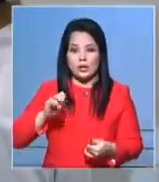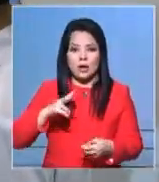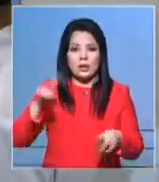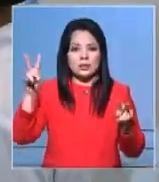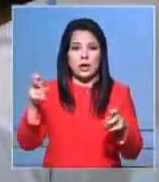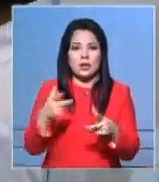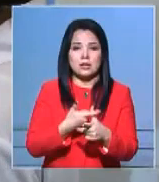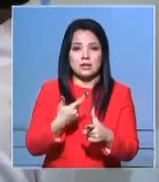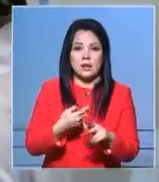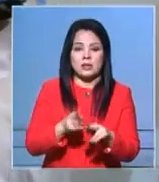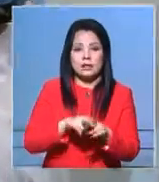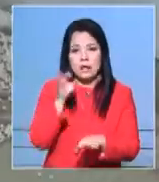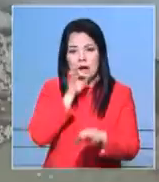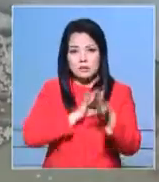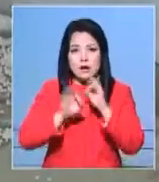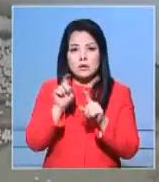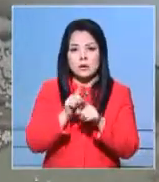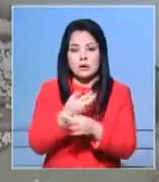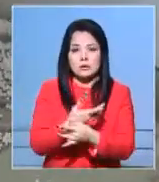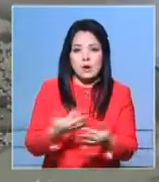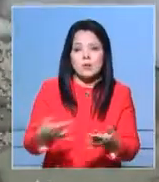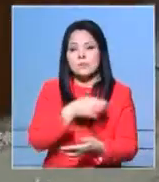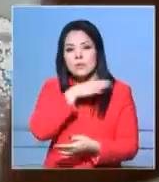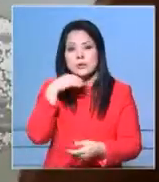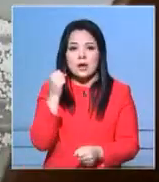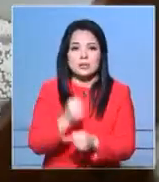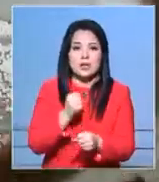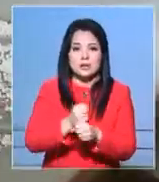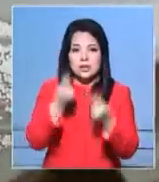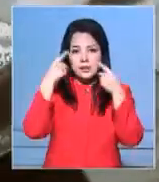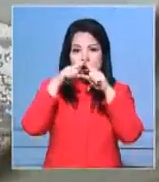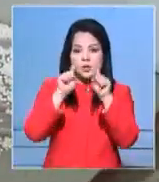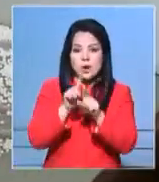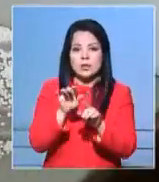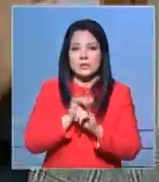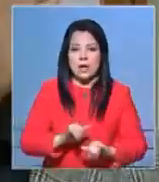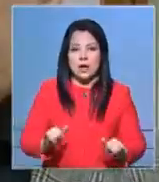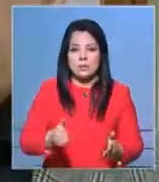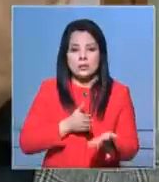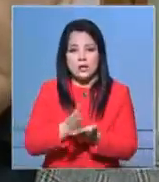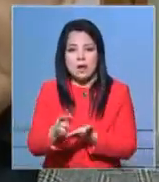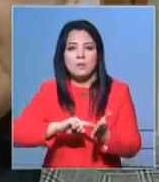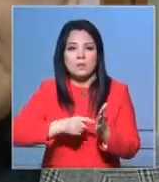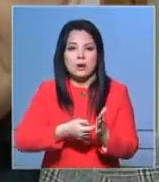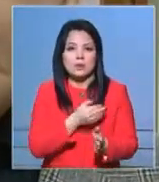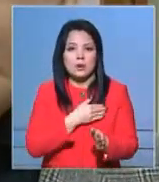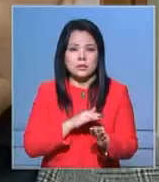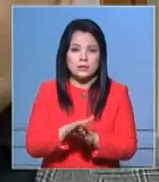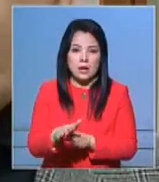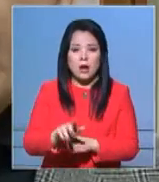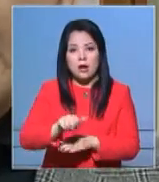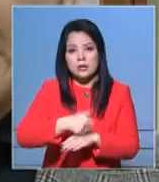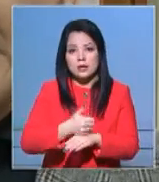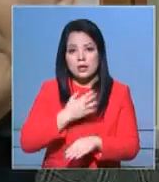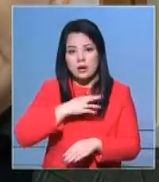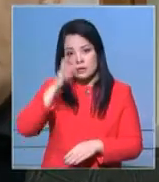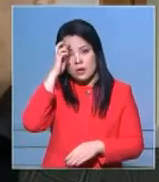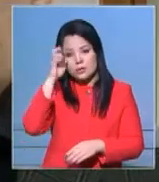Кәсіпорын осындай дәрі-дәрмек түрлерін көптеп шығарып, оның технологиясын дамытуды мақсат етеді. Елбасымыздың тапсырмаларын орындау